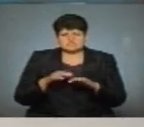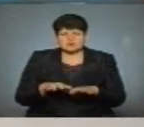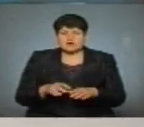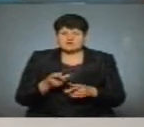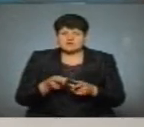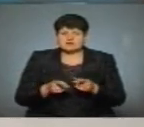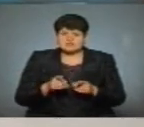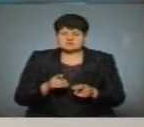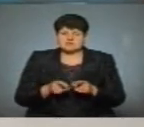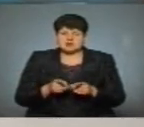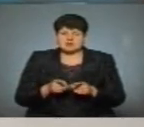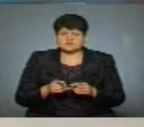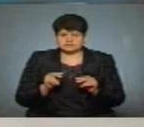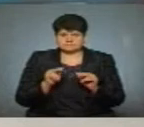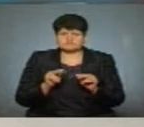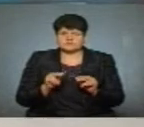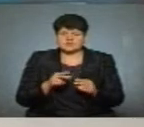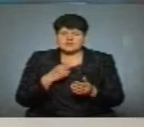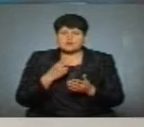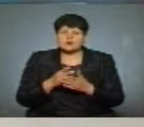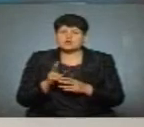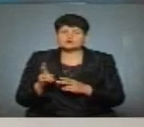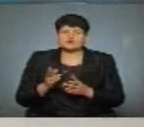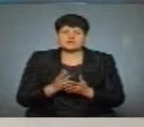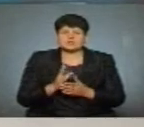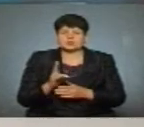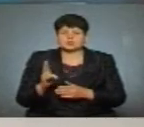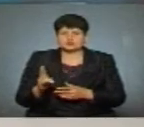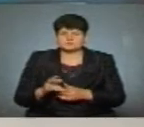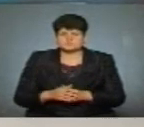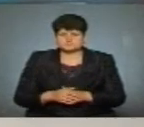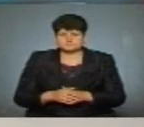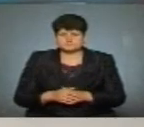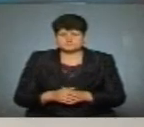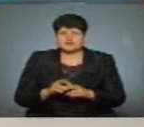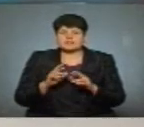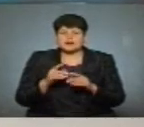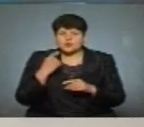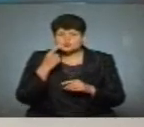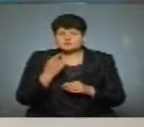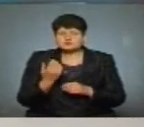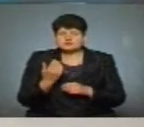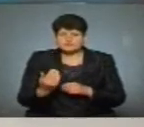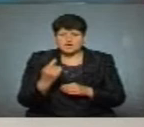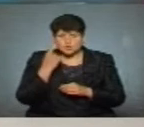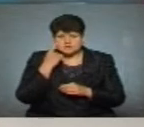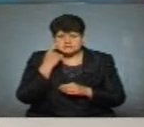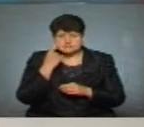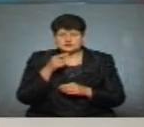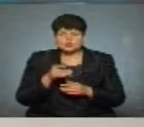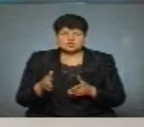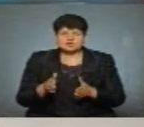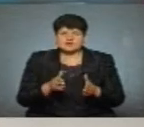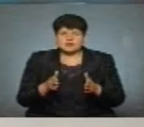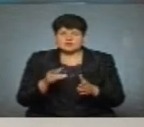насправді вона справедлива. Вона показує, хто є хто і людське єство. Як особисто ви оцінюєте той шлях,